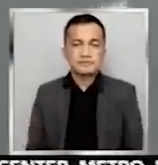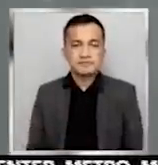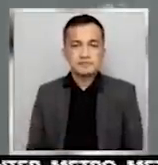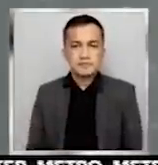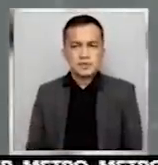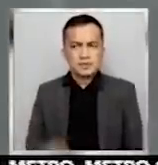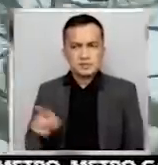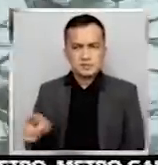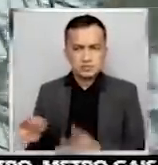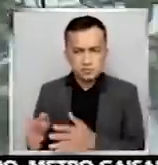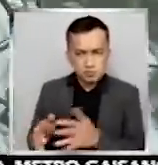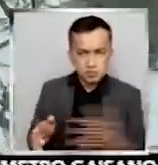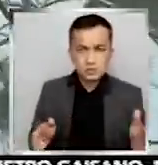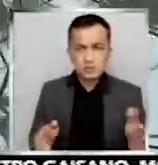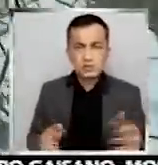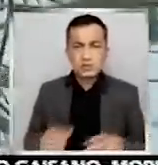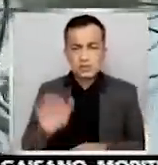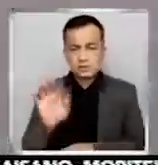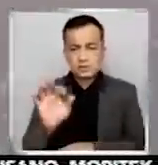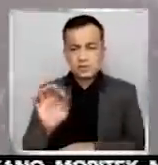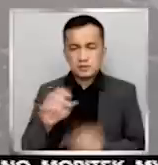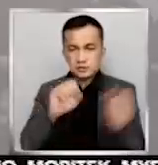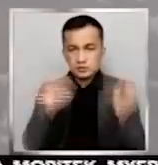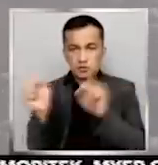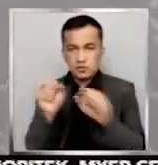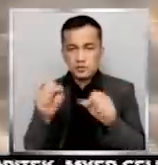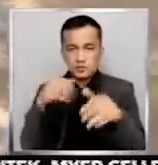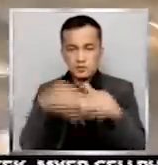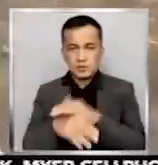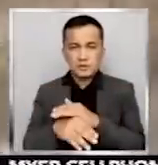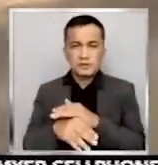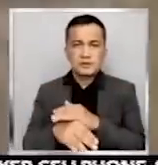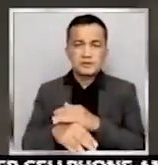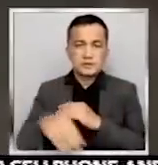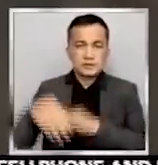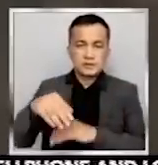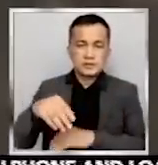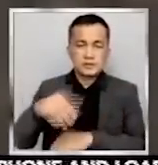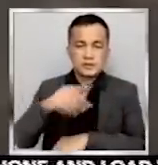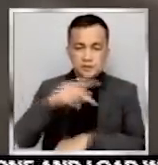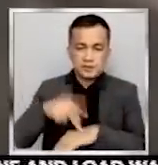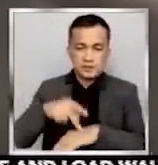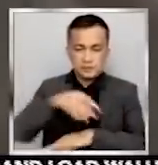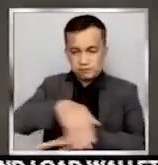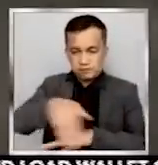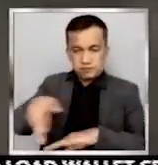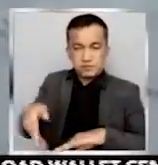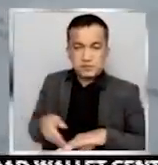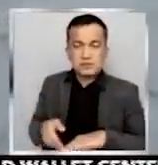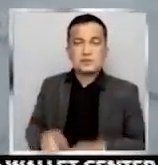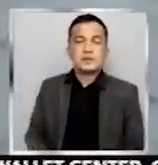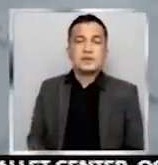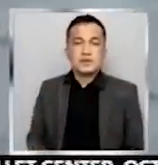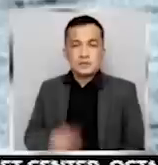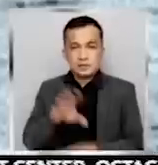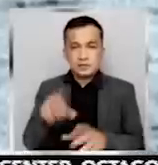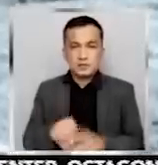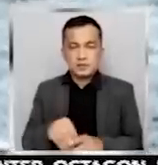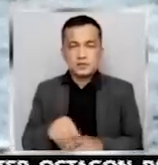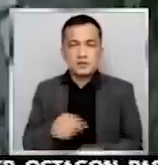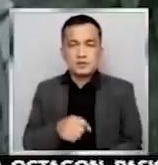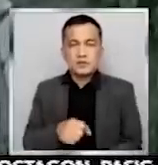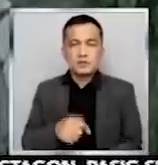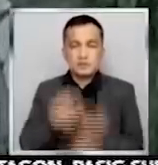yan, 19 na bagyo ang pumasok sa Philippine Area of Responsibility. Kabilang na dyan ang Super Typhoon Odette